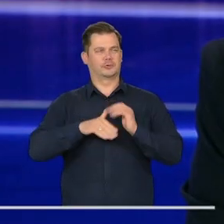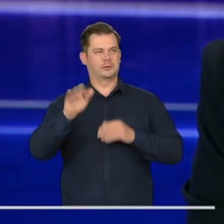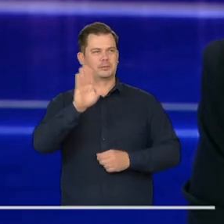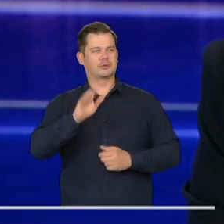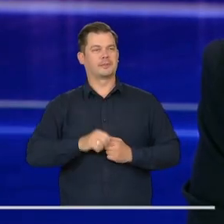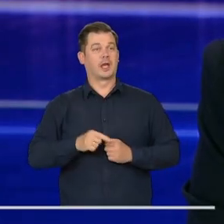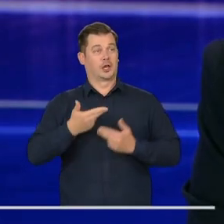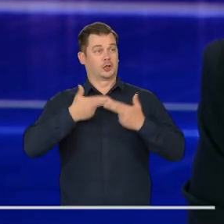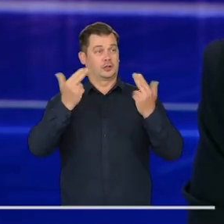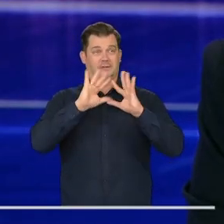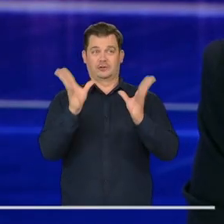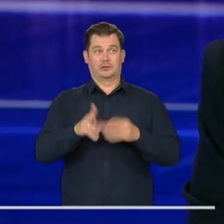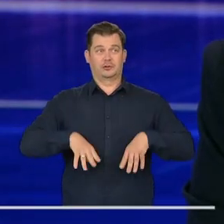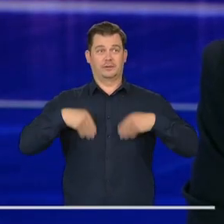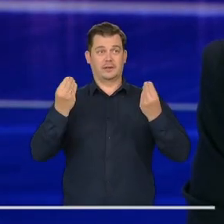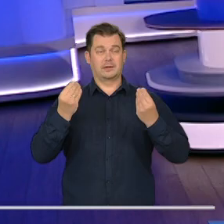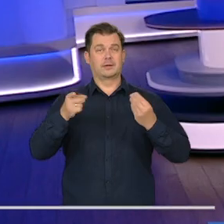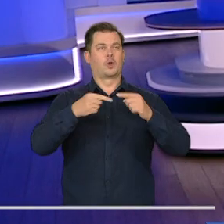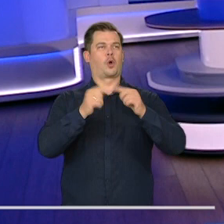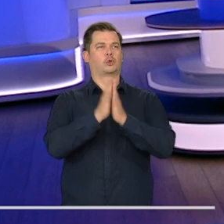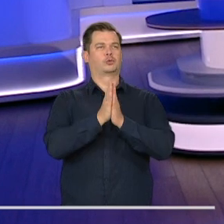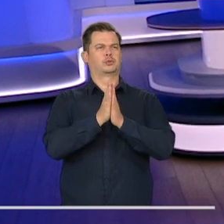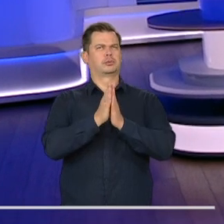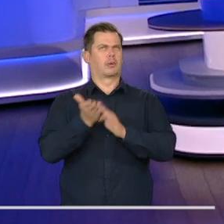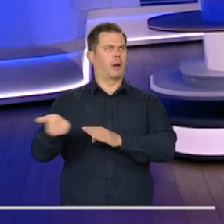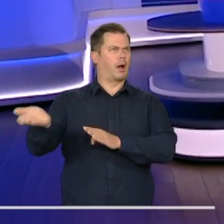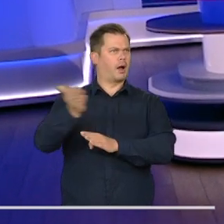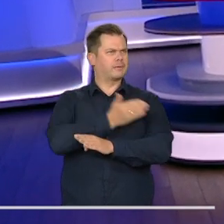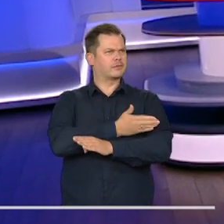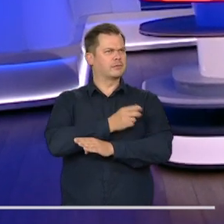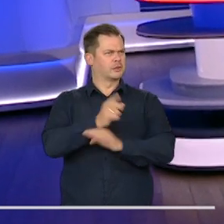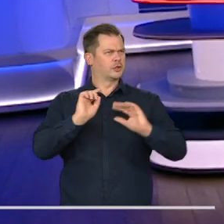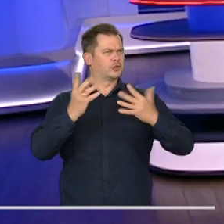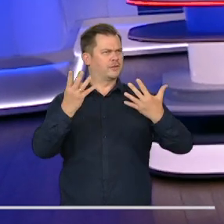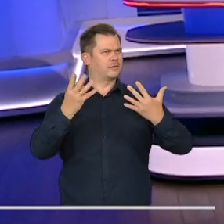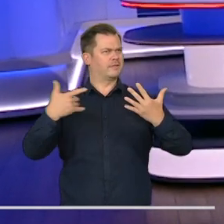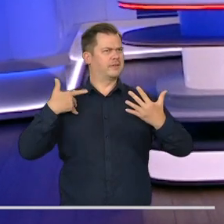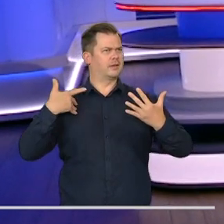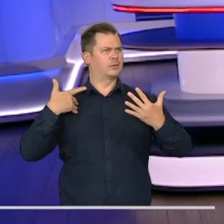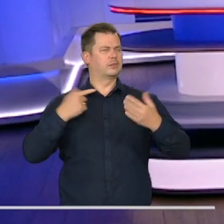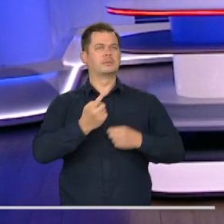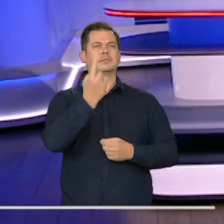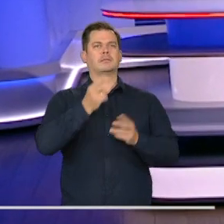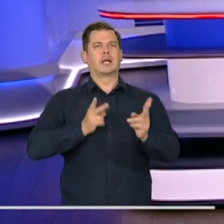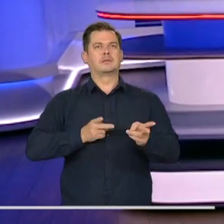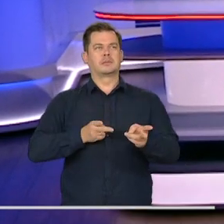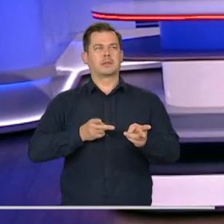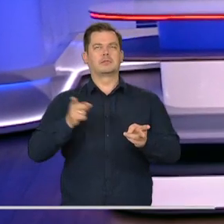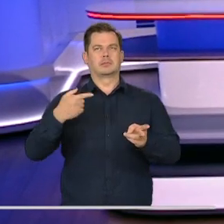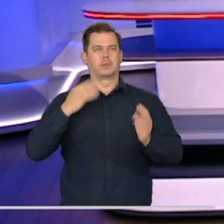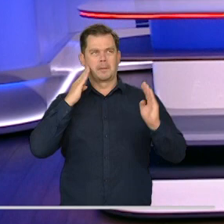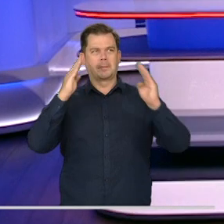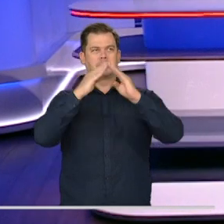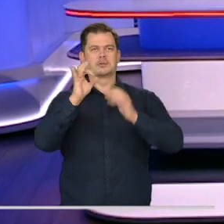Dzień Wszystkich Świętych obchodzony jest w Kościele katolickim w zasadzie od bardzo dawna, bo od IX wieku. Na 1 listopada wyznaczył je